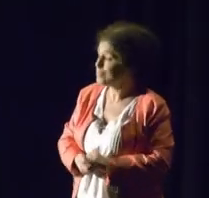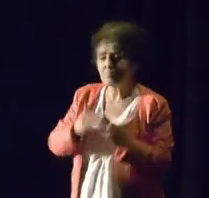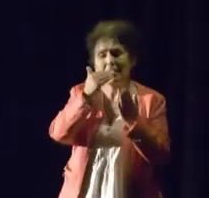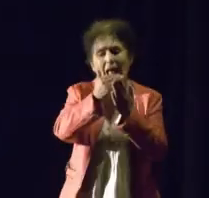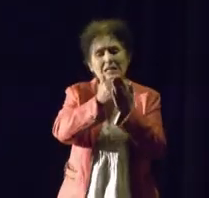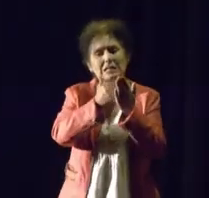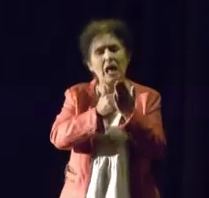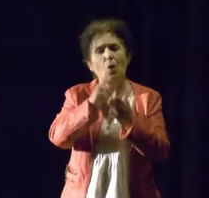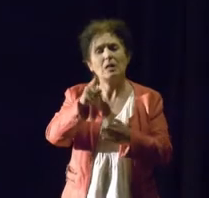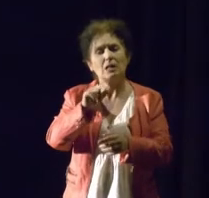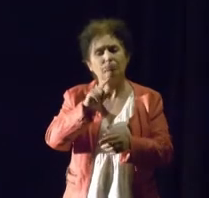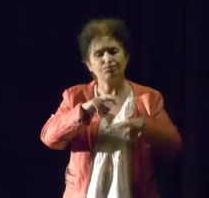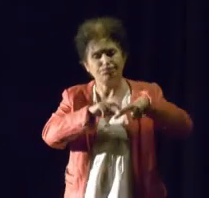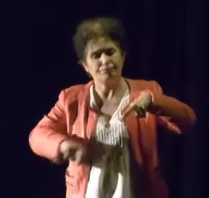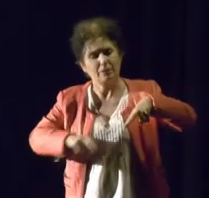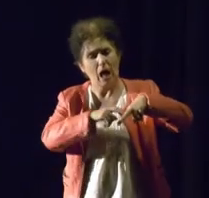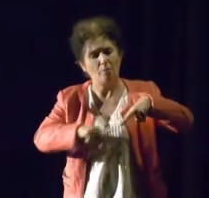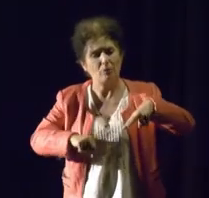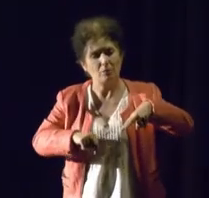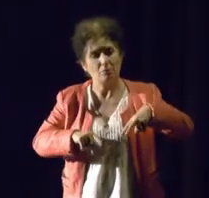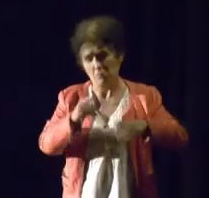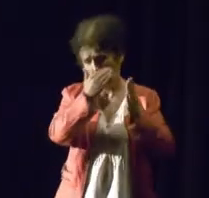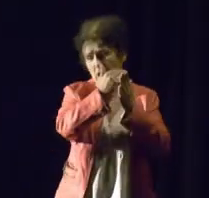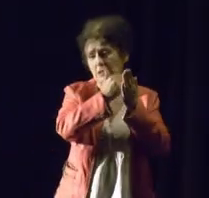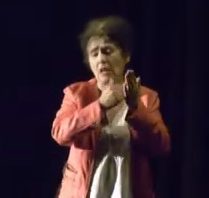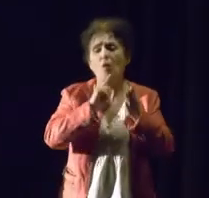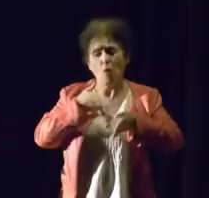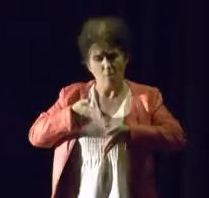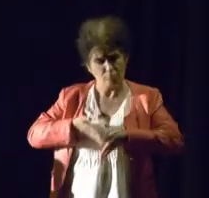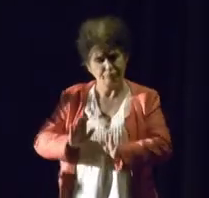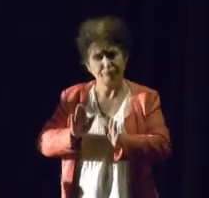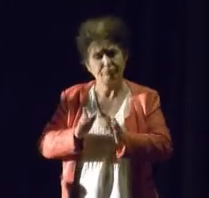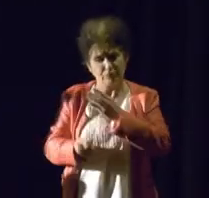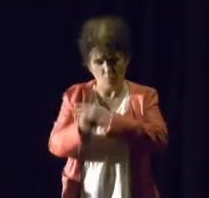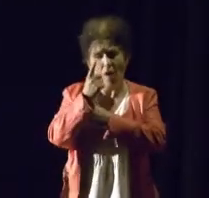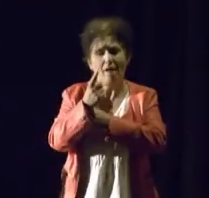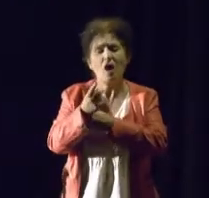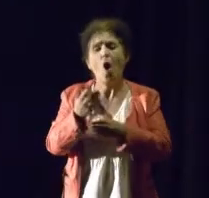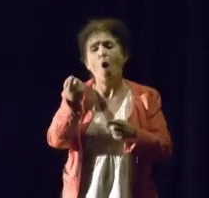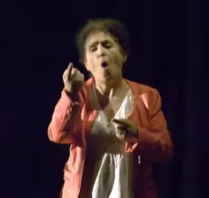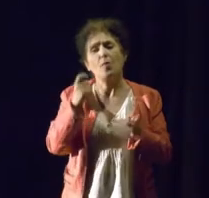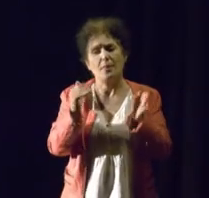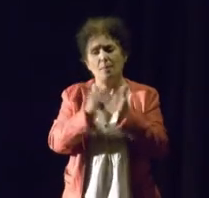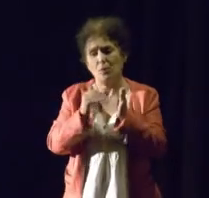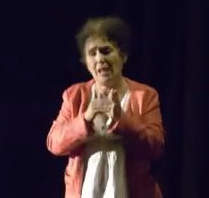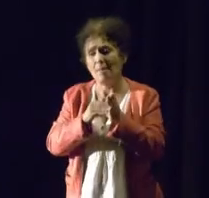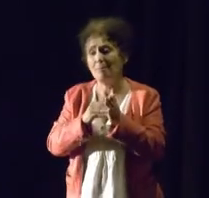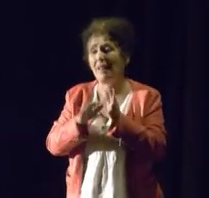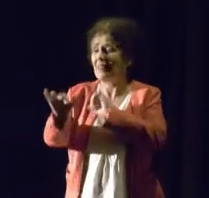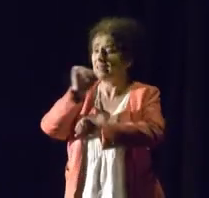Законот за абортус е закон кој што произлегол токму од потребата да